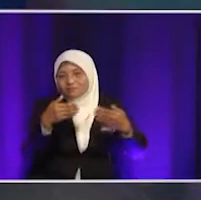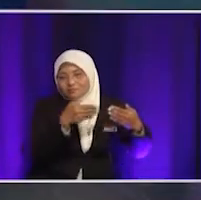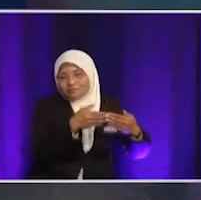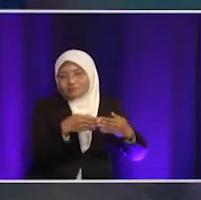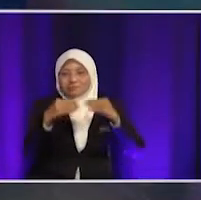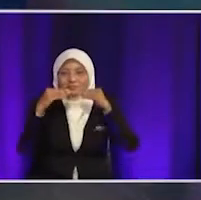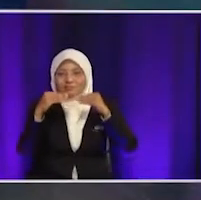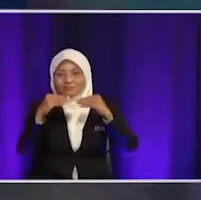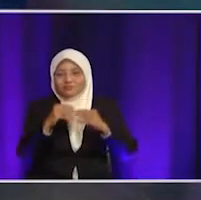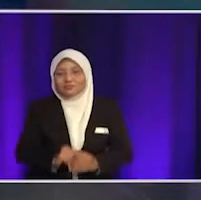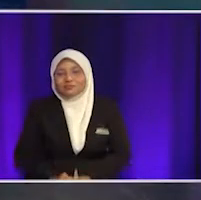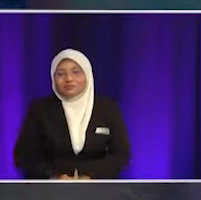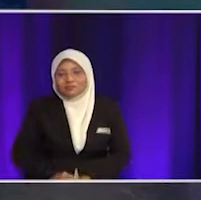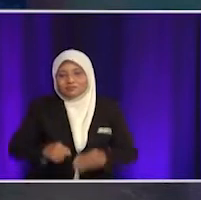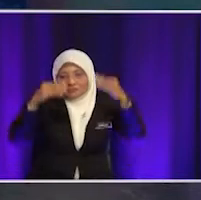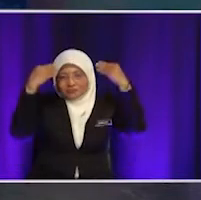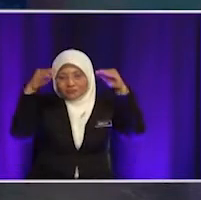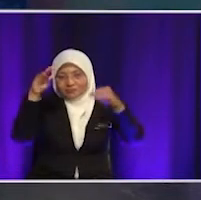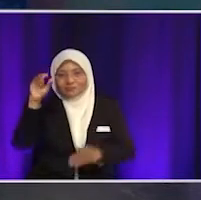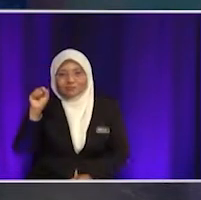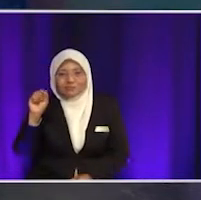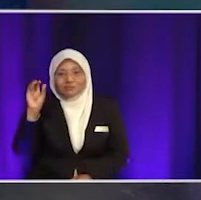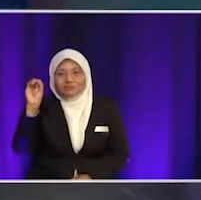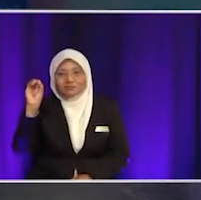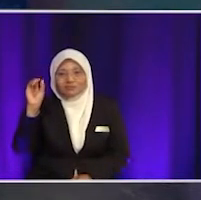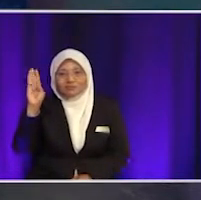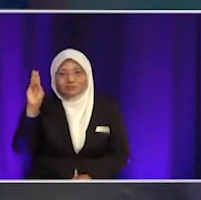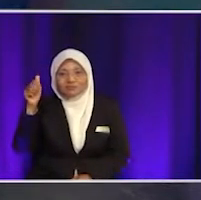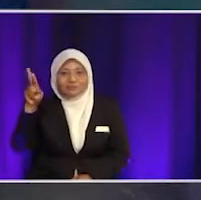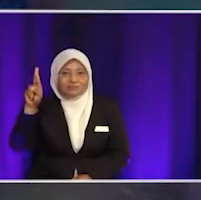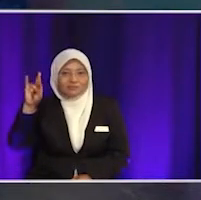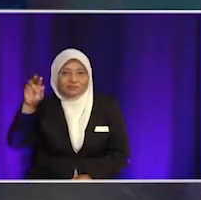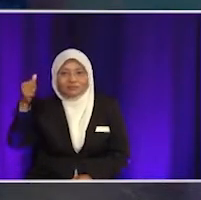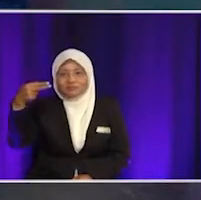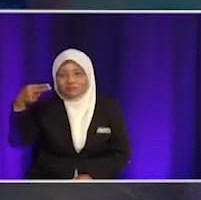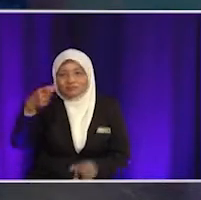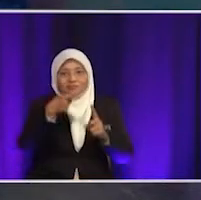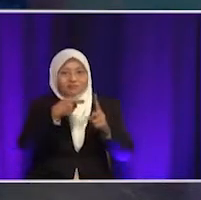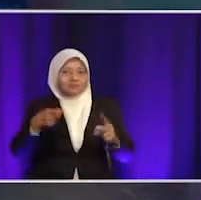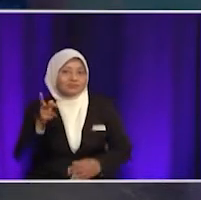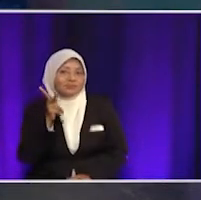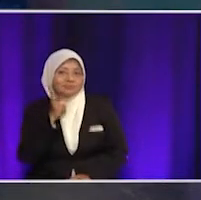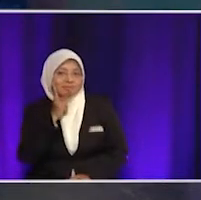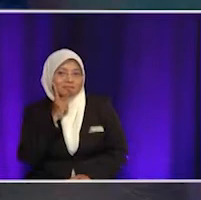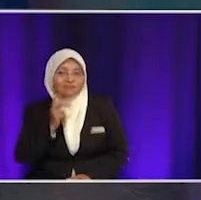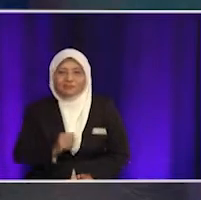Johari dari SMK Datuk Sayyid Ahmad Kholi nurangkedawa Cikgu jauh